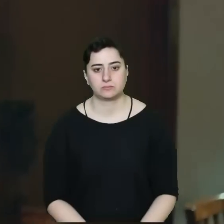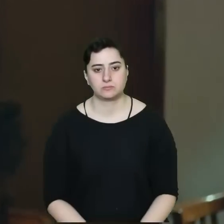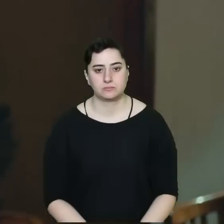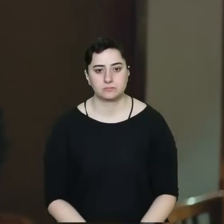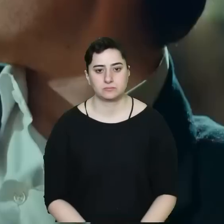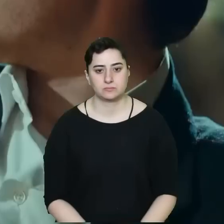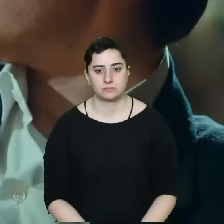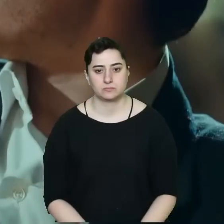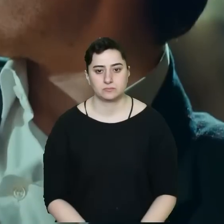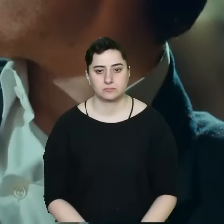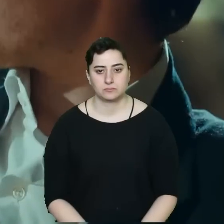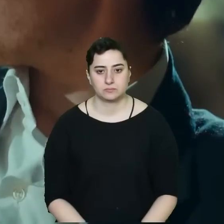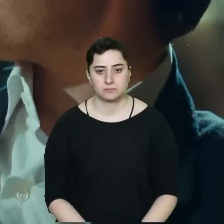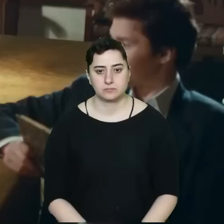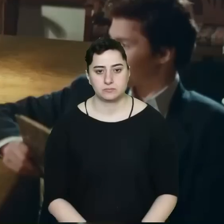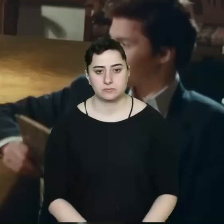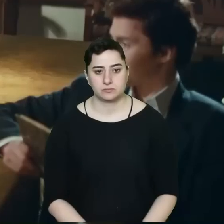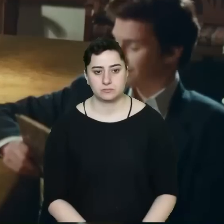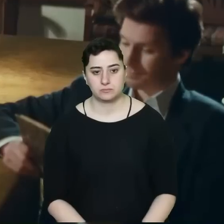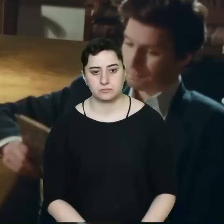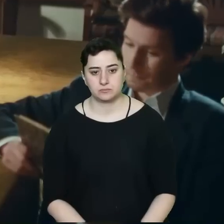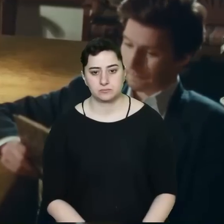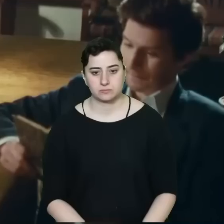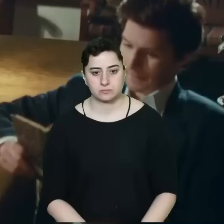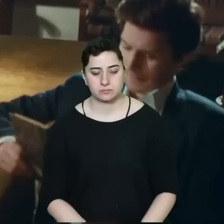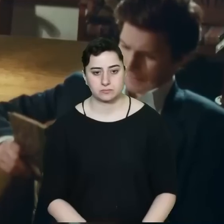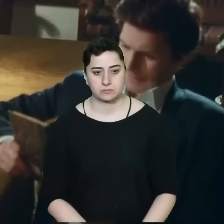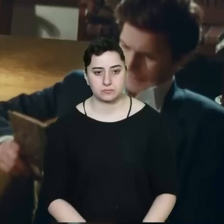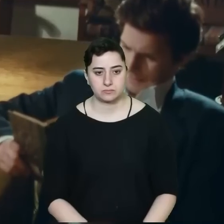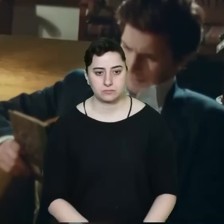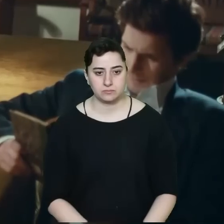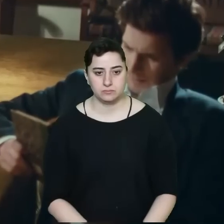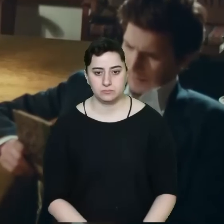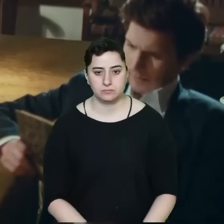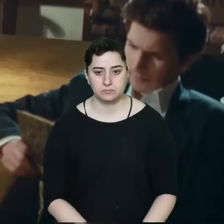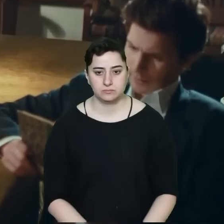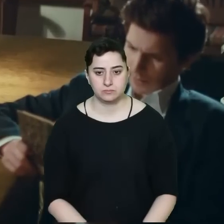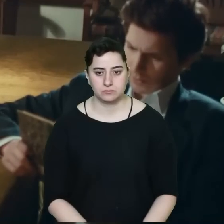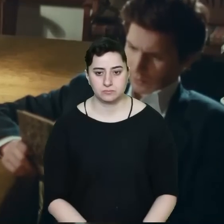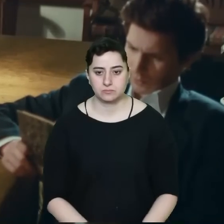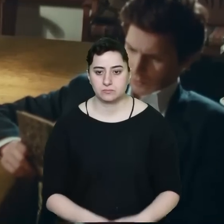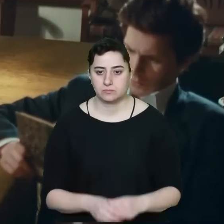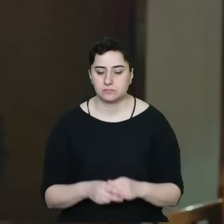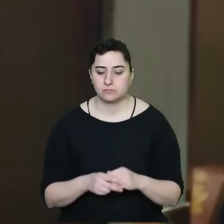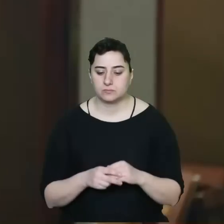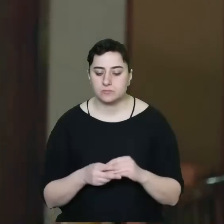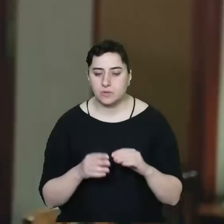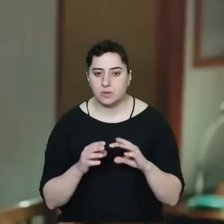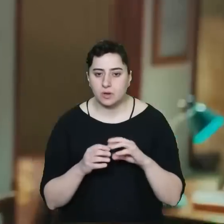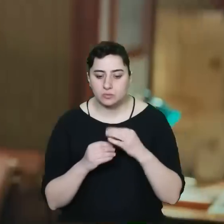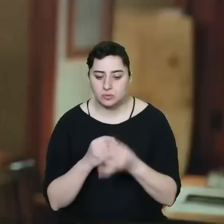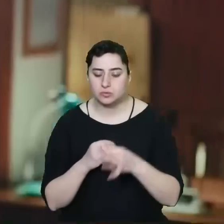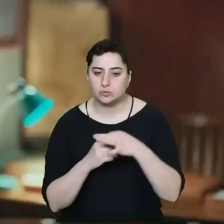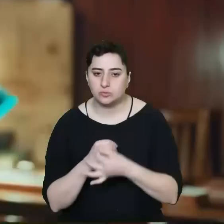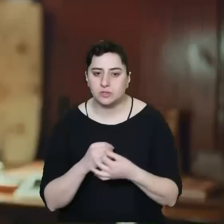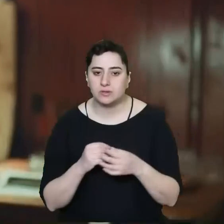Elinde torba ve sefer tasıyla Erdem geldi. Cevat olgun bir bakışla selam verdi ona. Kabukları soyulmuş.